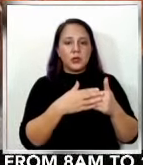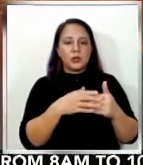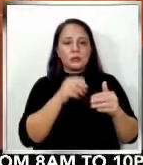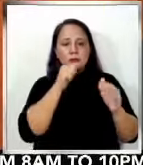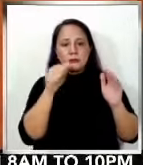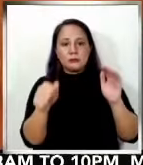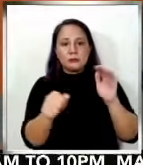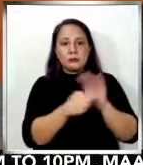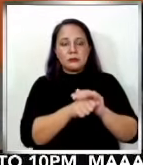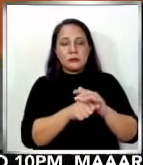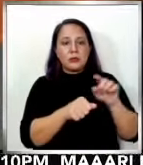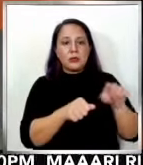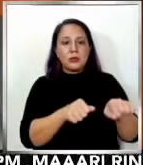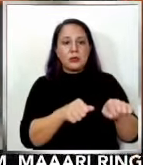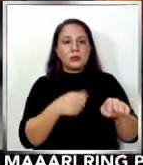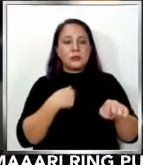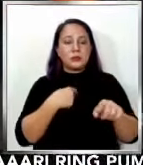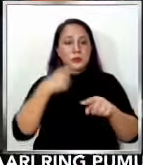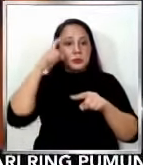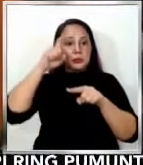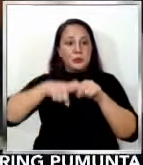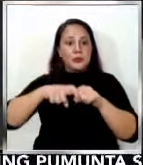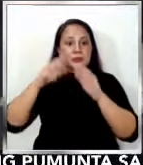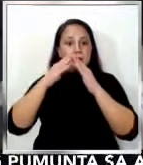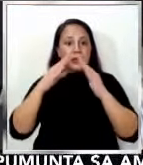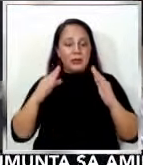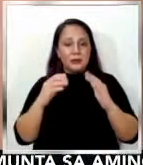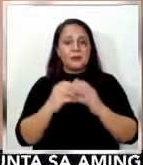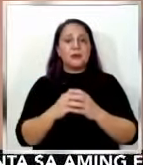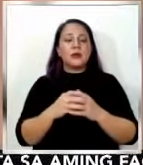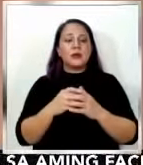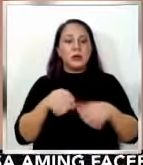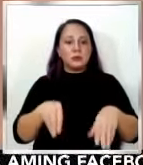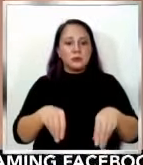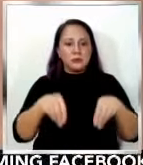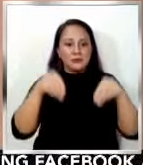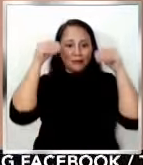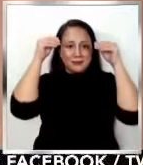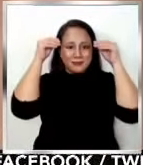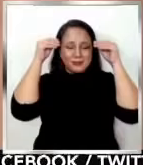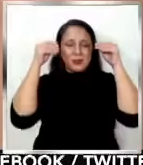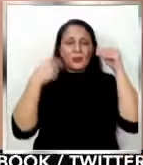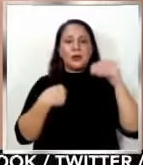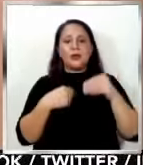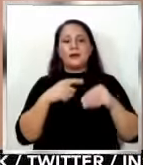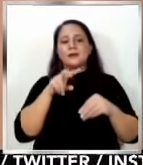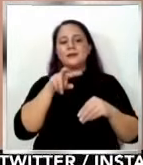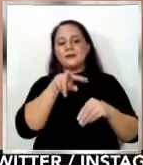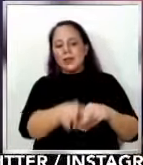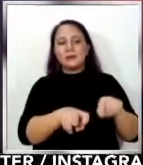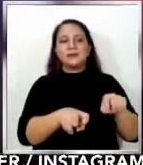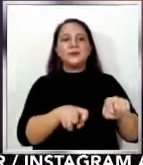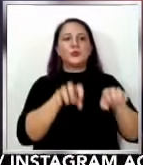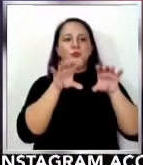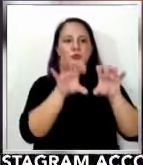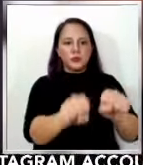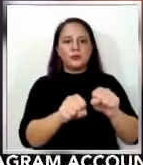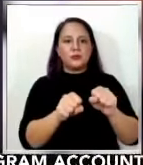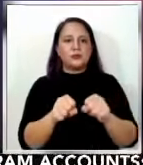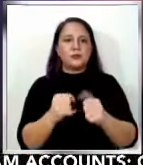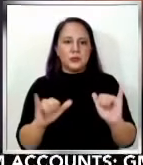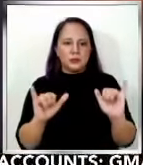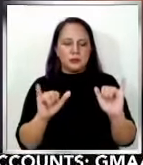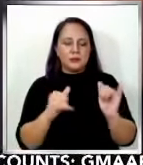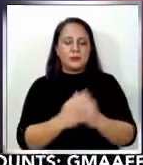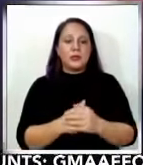ng kanyang border sa loob ng bahay at nagtaklob pa ng kumot. Agad naman siyang nahuli at naaresto. Buti na lang yung isa